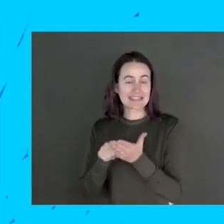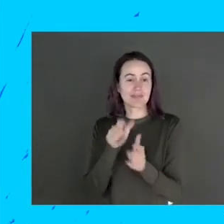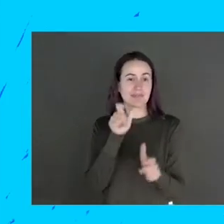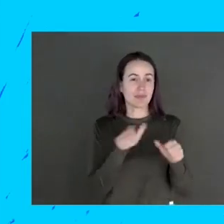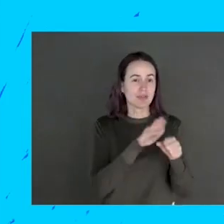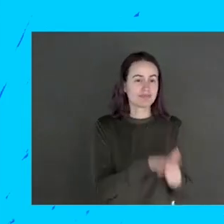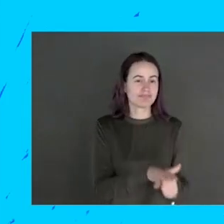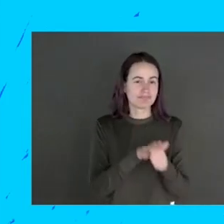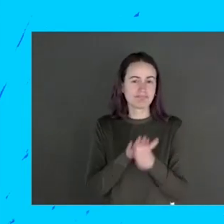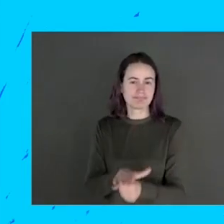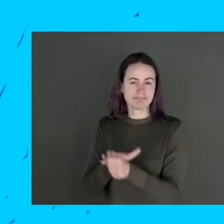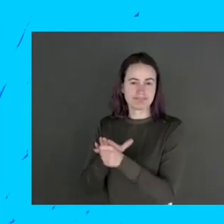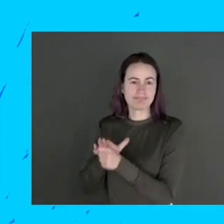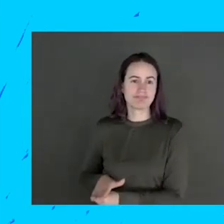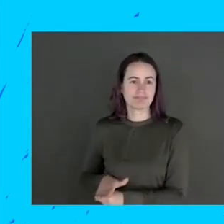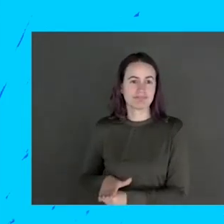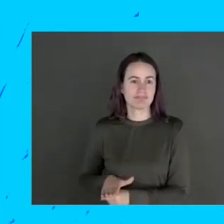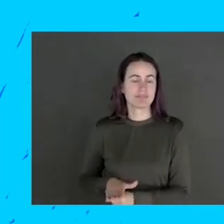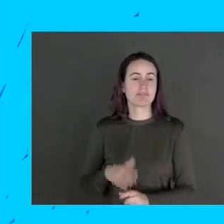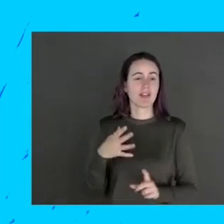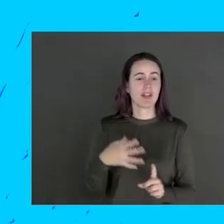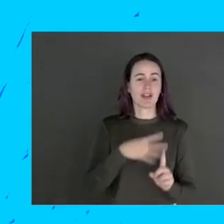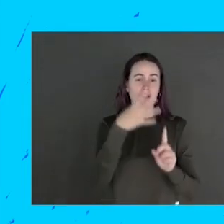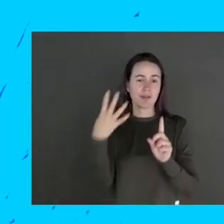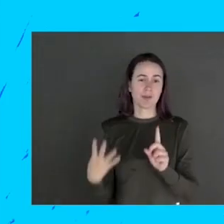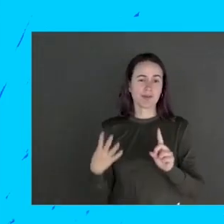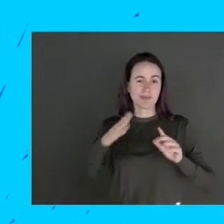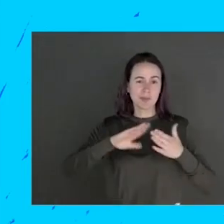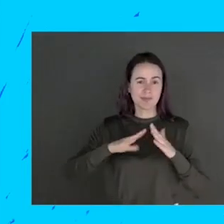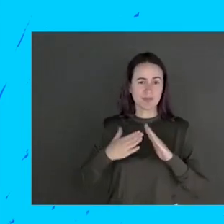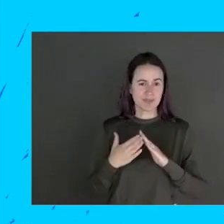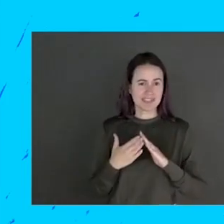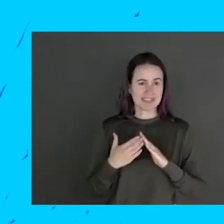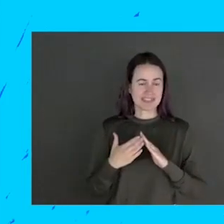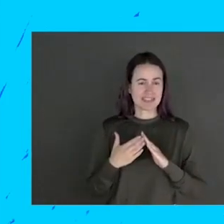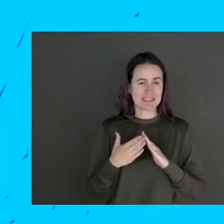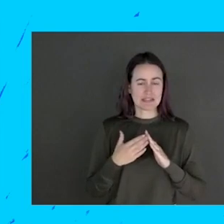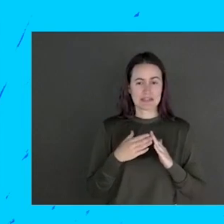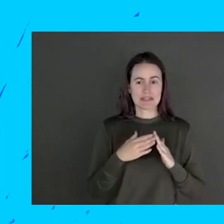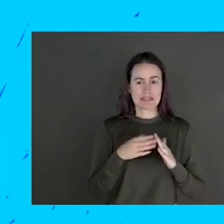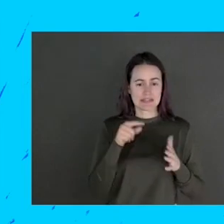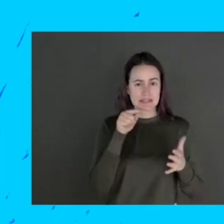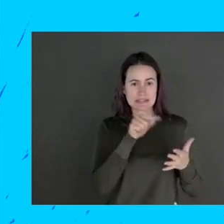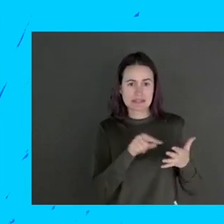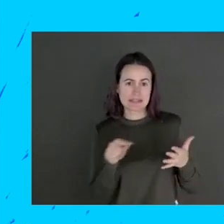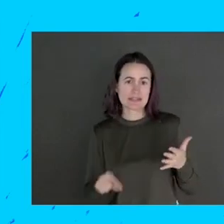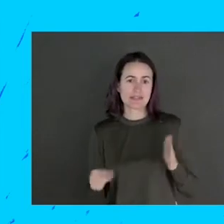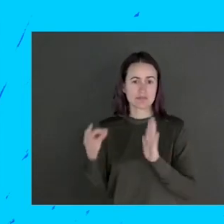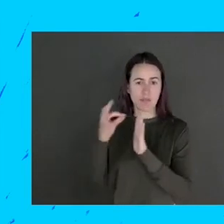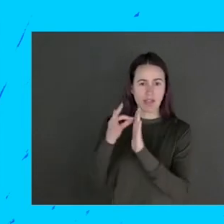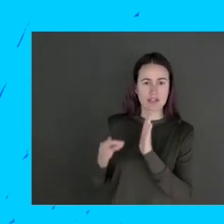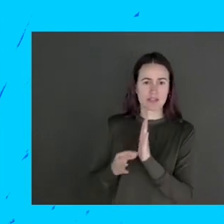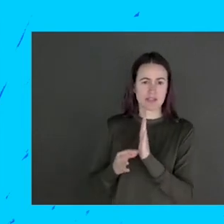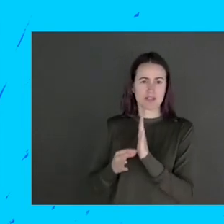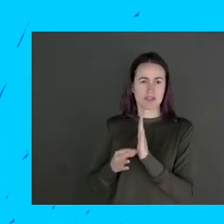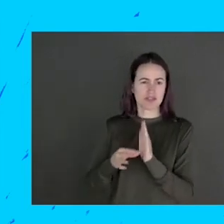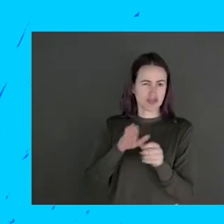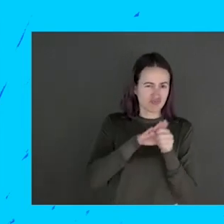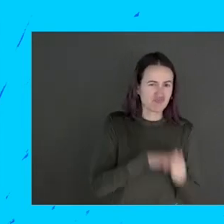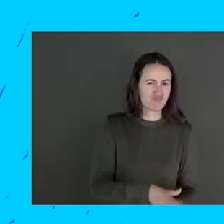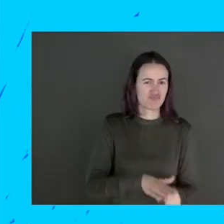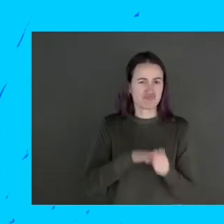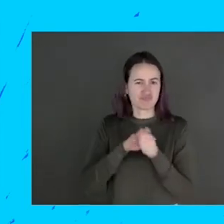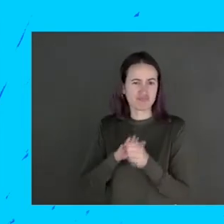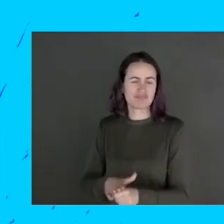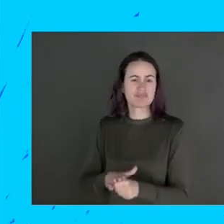unheard. For the LGBTIQA community, these punitive policies become chains, limiting freedoms